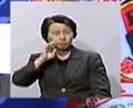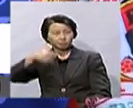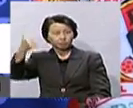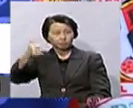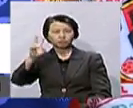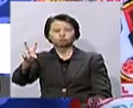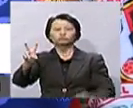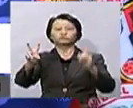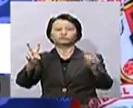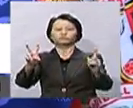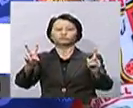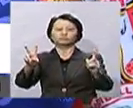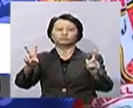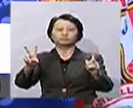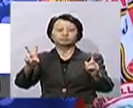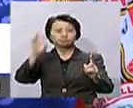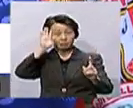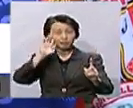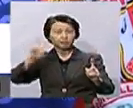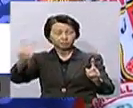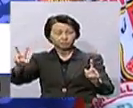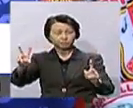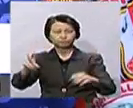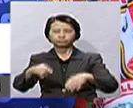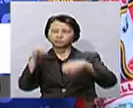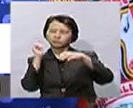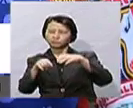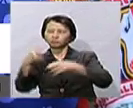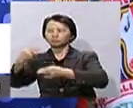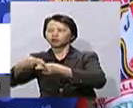Menang 2-1 yang dia punya skorer